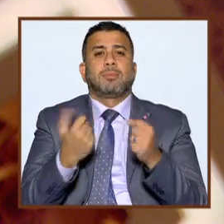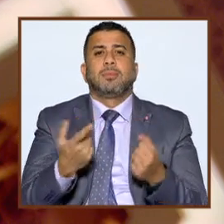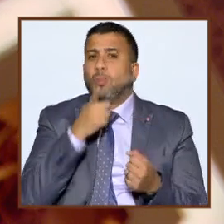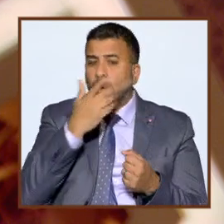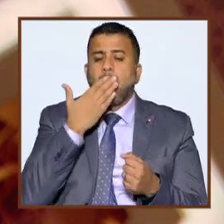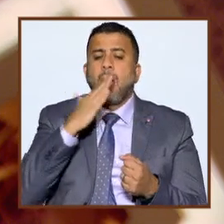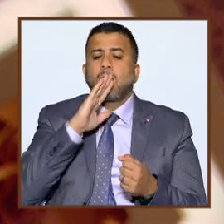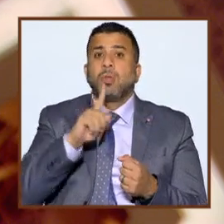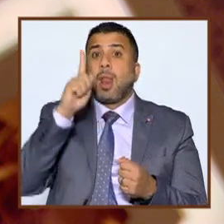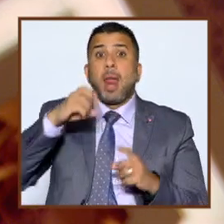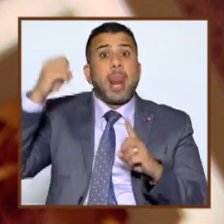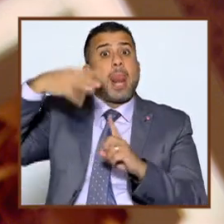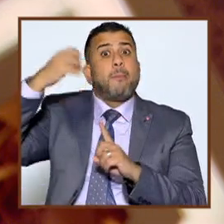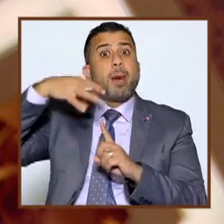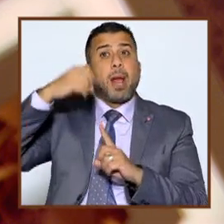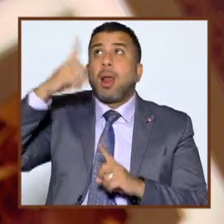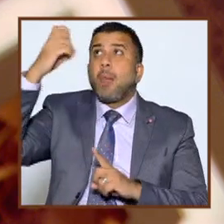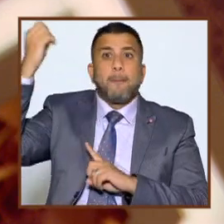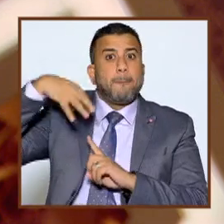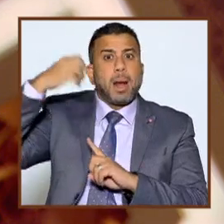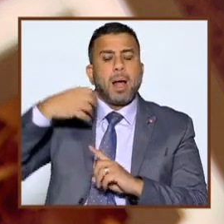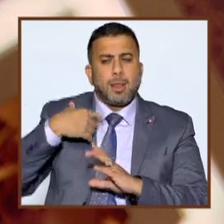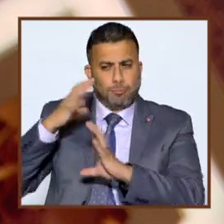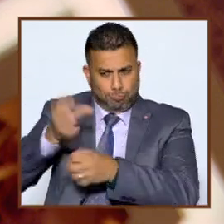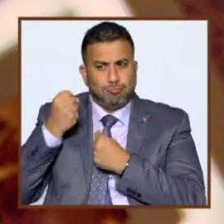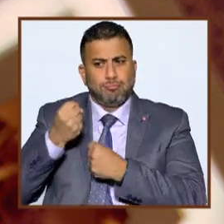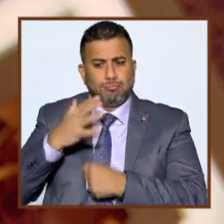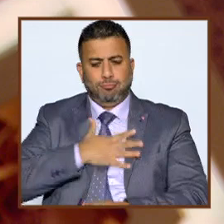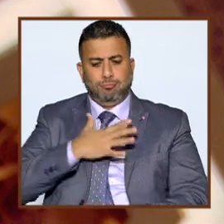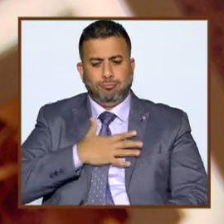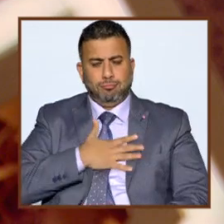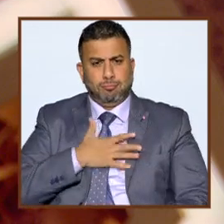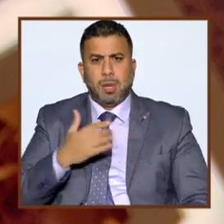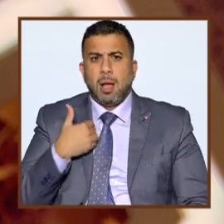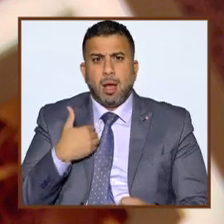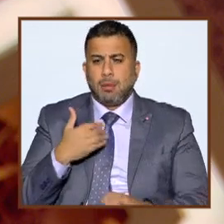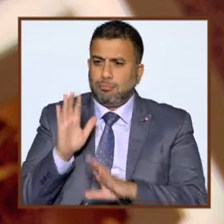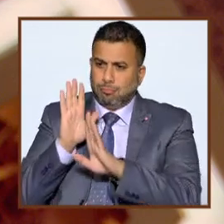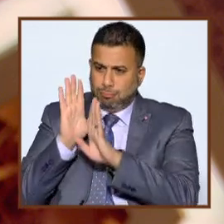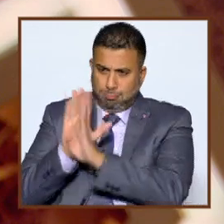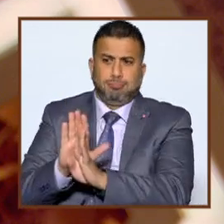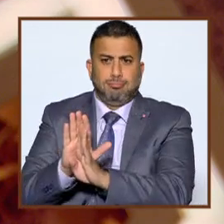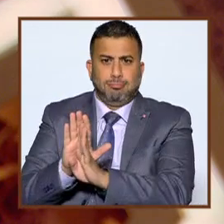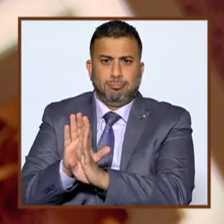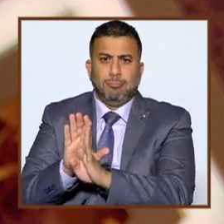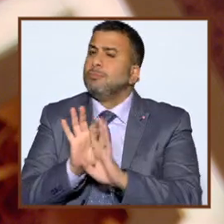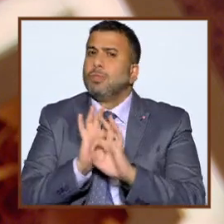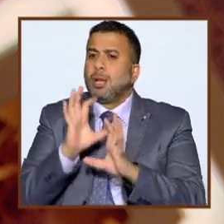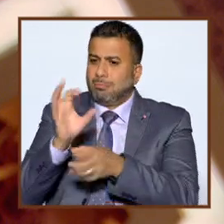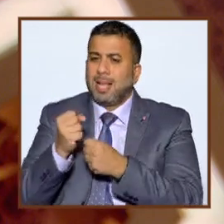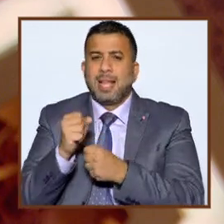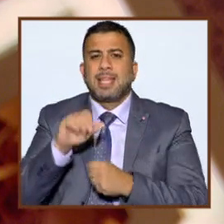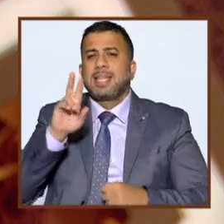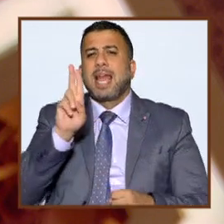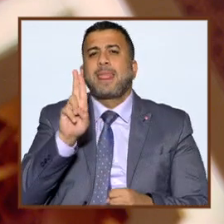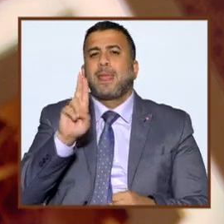عظيمة. كيف الآن إنسان أقدم بطواعيته وأقدم برغبته وكفل يتيما